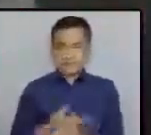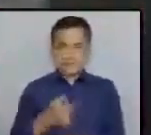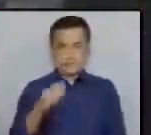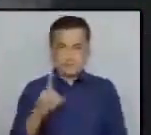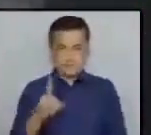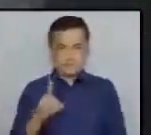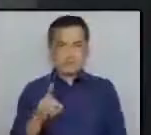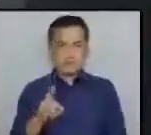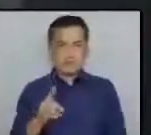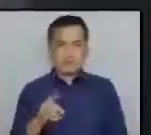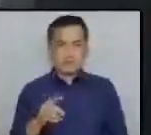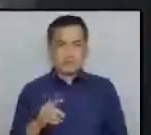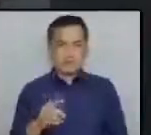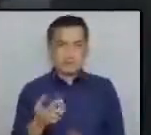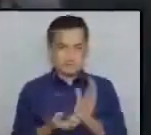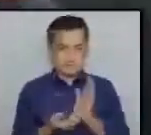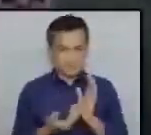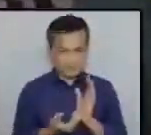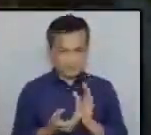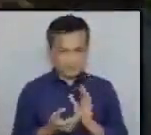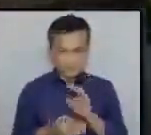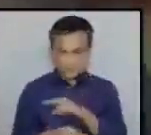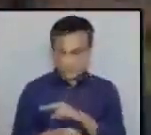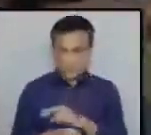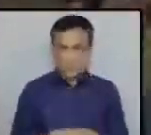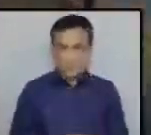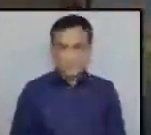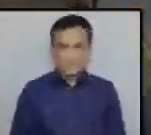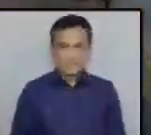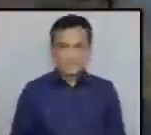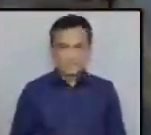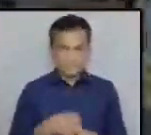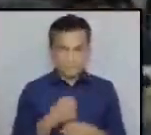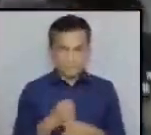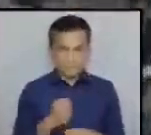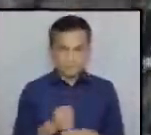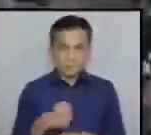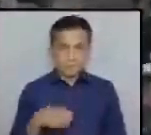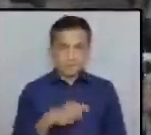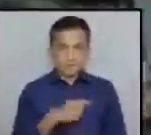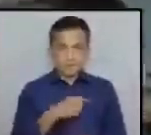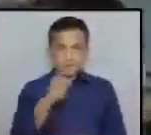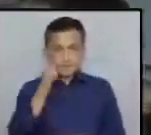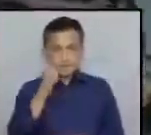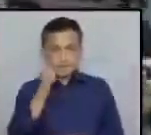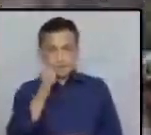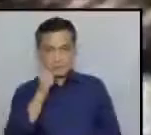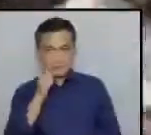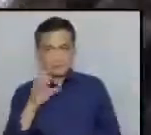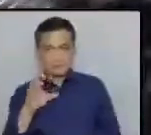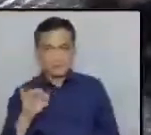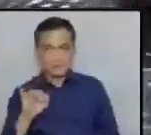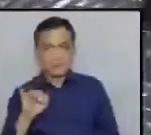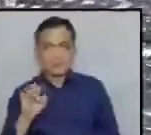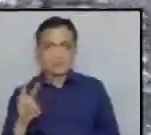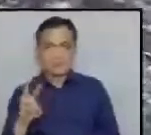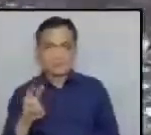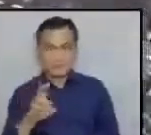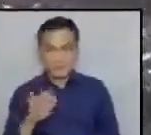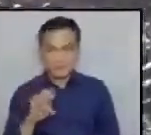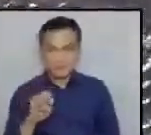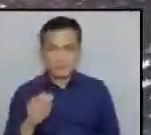So, ito nakikita natin ang mga gawa ng ating mga kababaihan mula sa CIWO Correctional Institution for